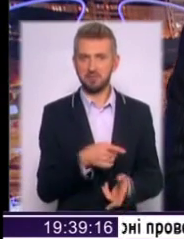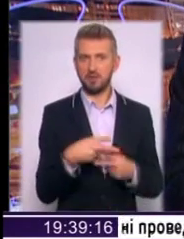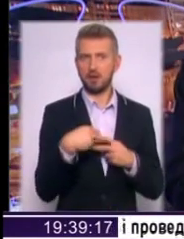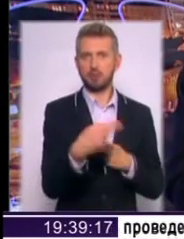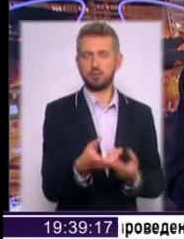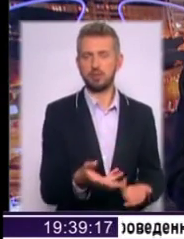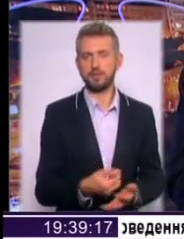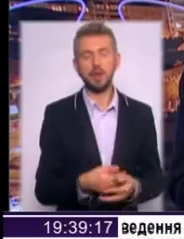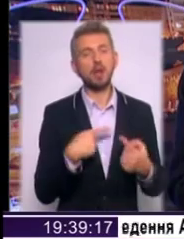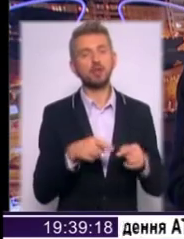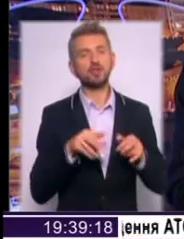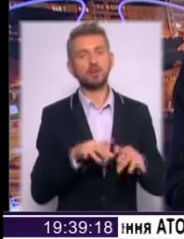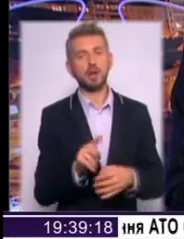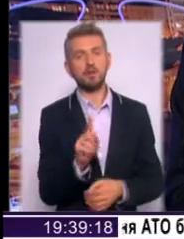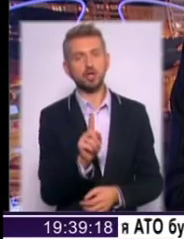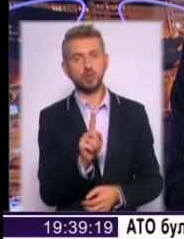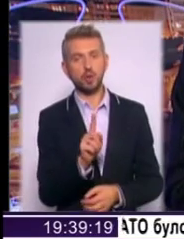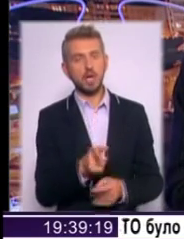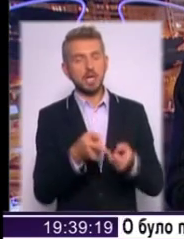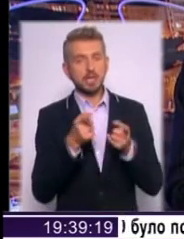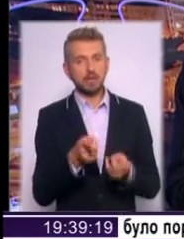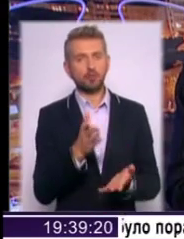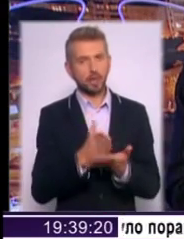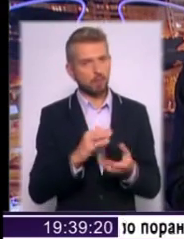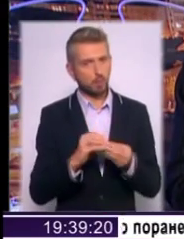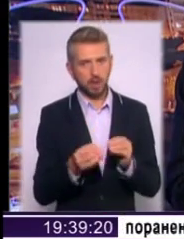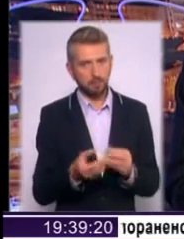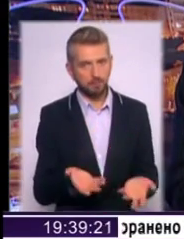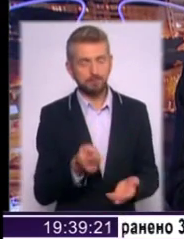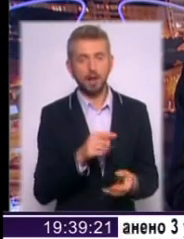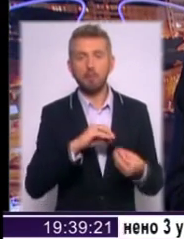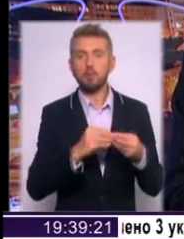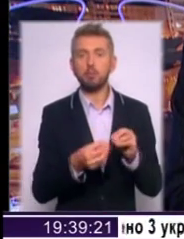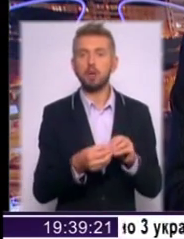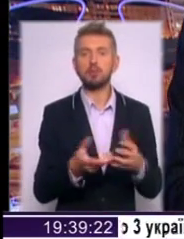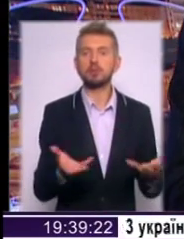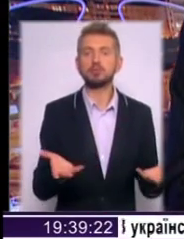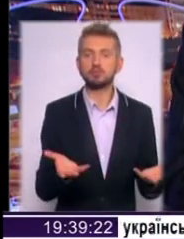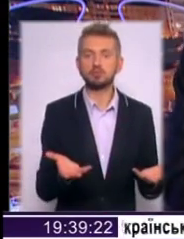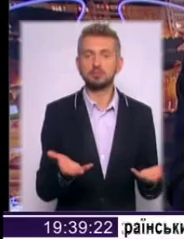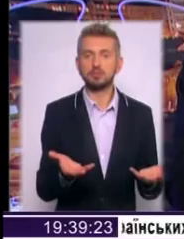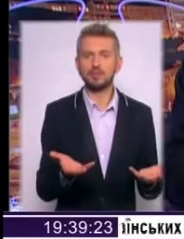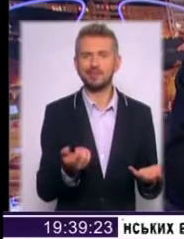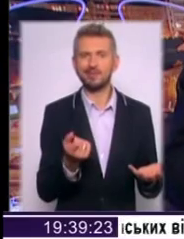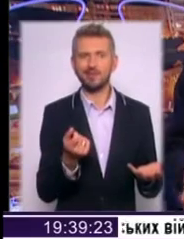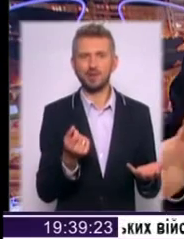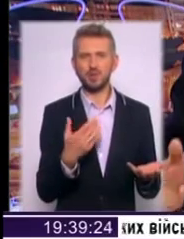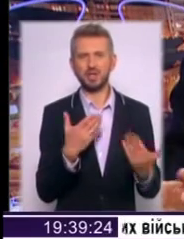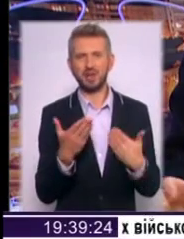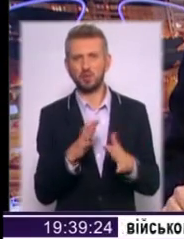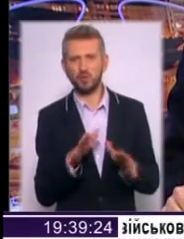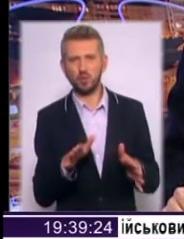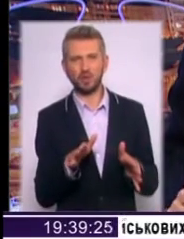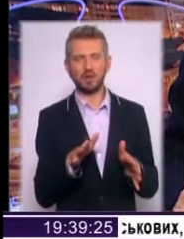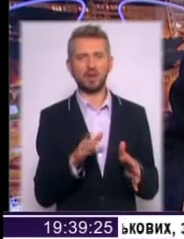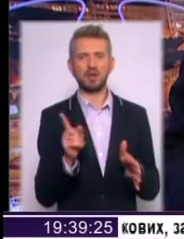справа, що дійсно є проблема. Ця проблема у нас взагалі, це трошки вона не стосується там того чи іншого,